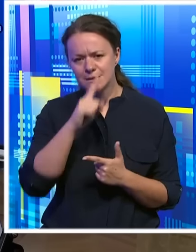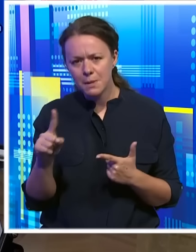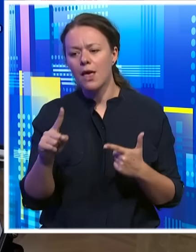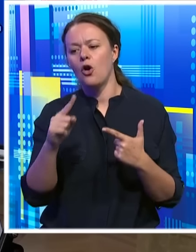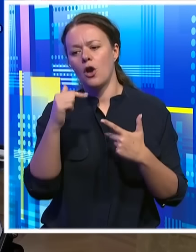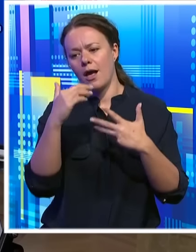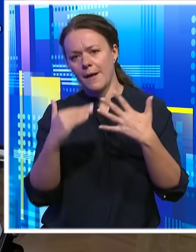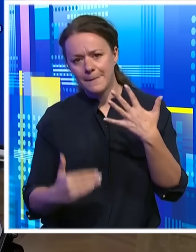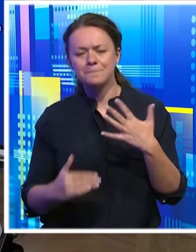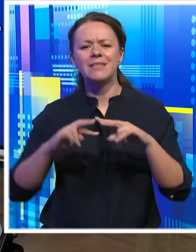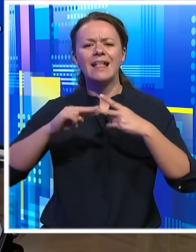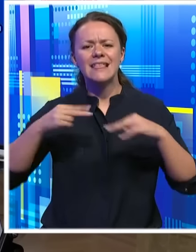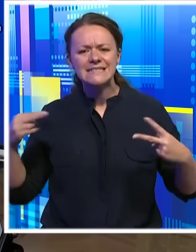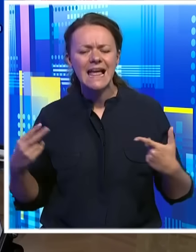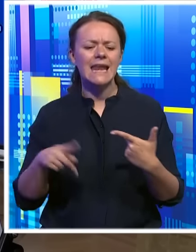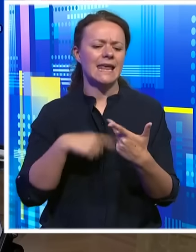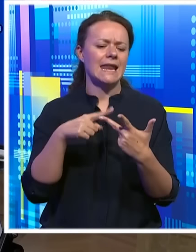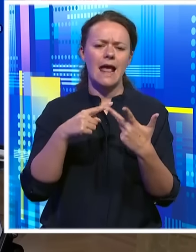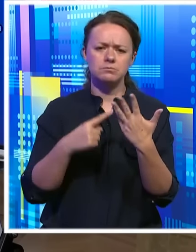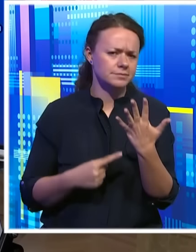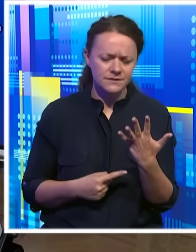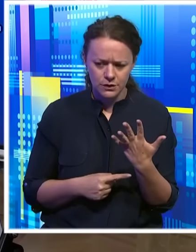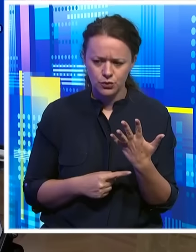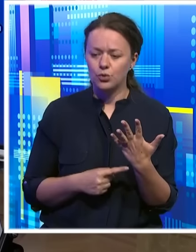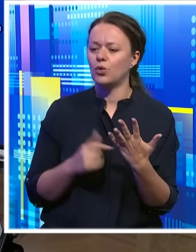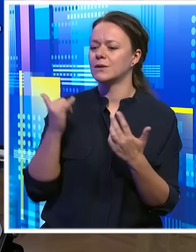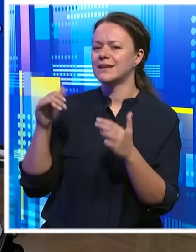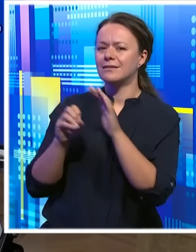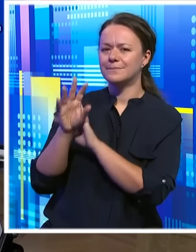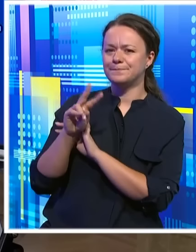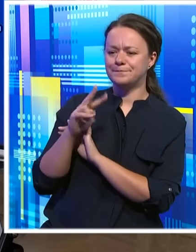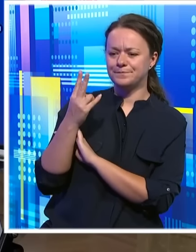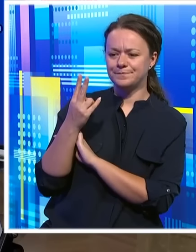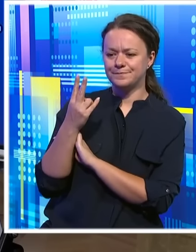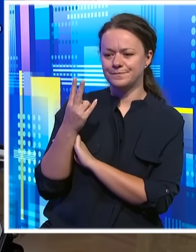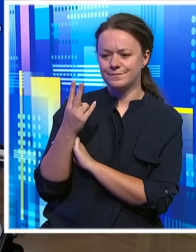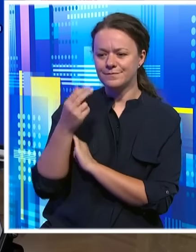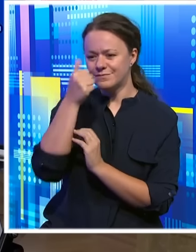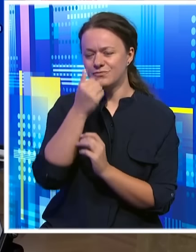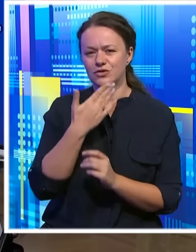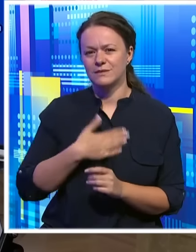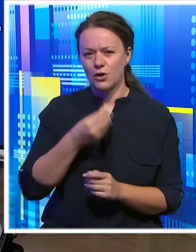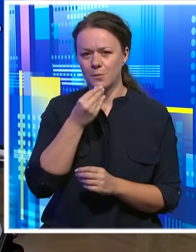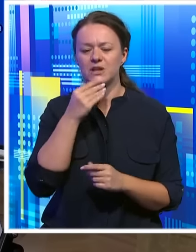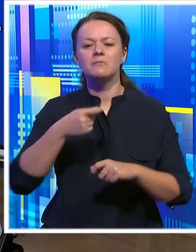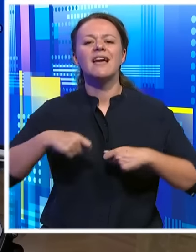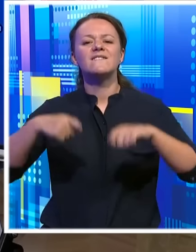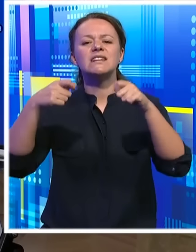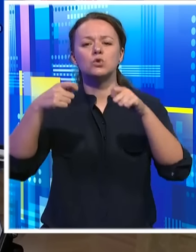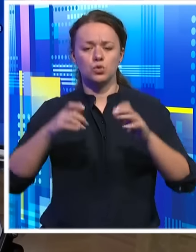dakle, od testenine, svega drugog. Dajte mi ovo drugo što sam želeo da govorim, infrastrukturu.